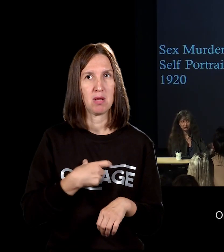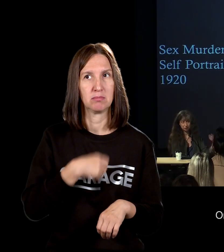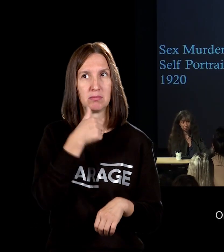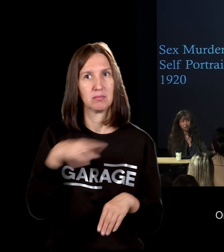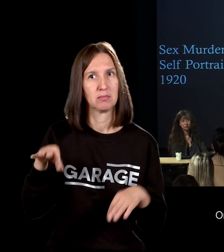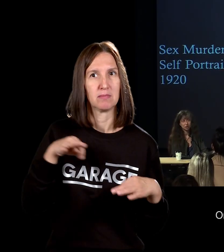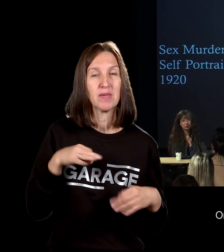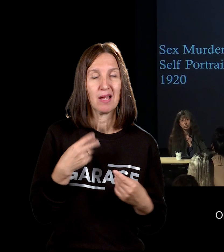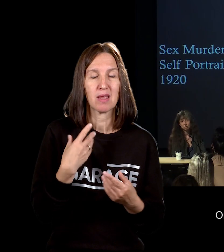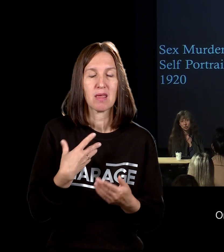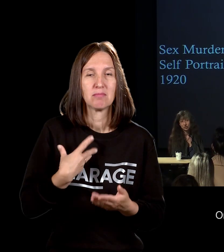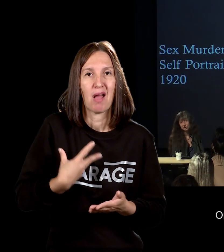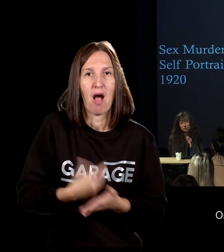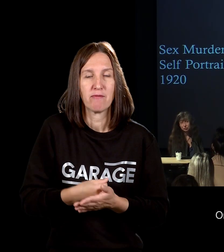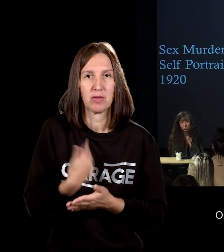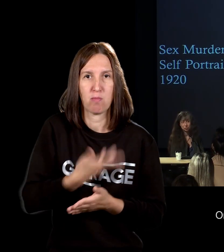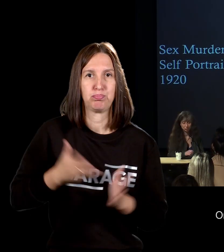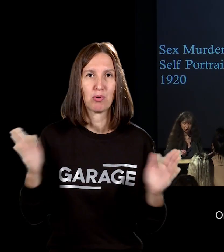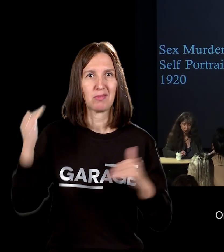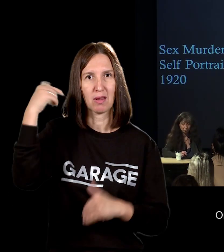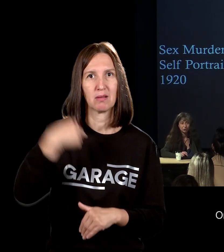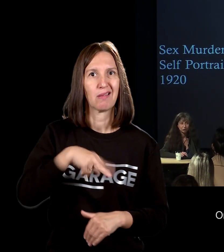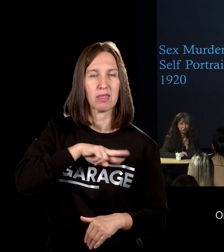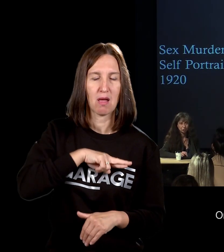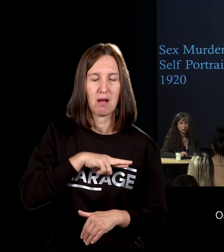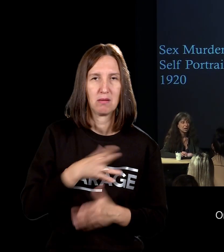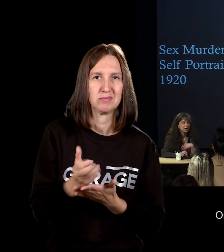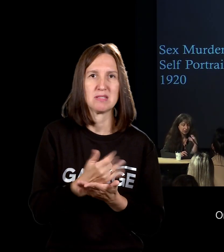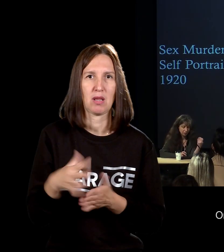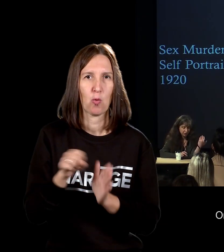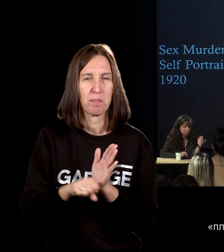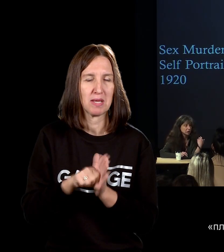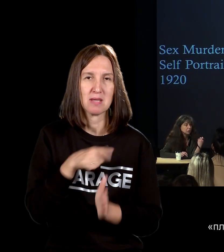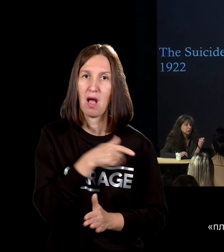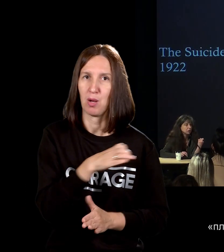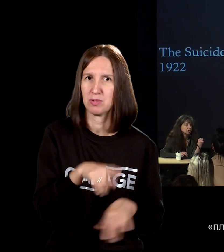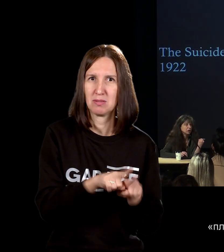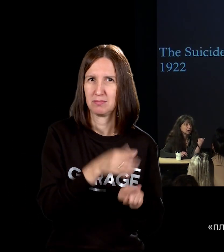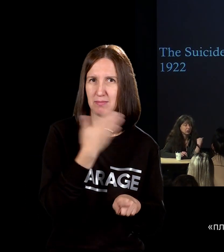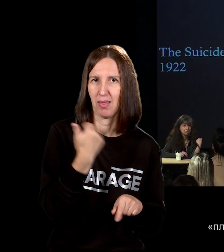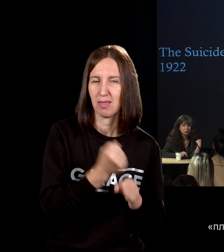виде этого самого серийного убийцы, что там чего не делает Гроц. И как бы